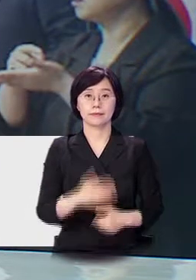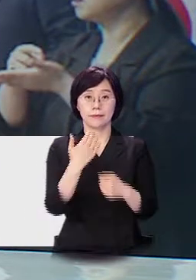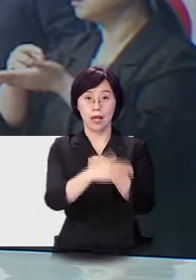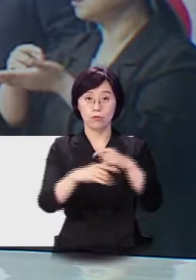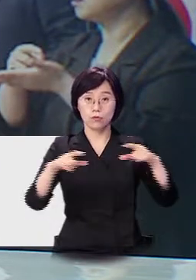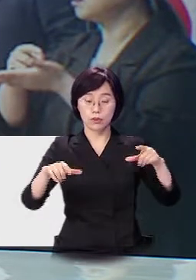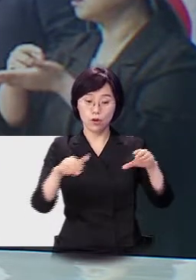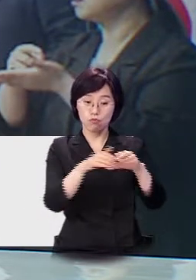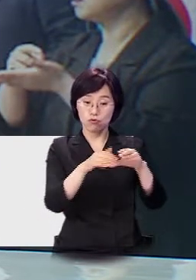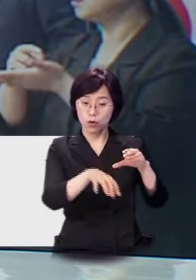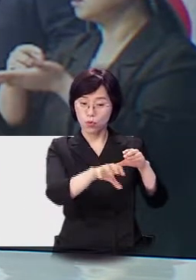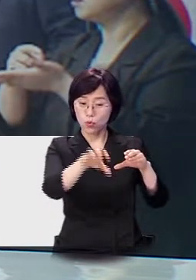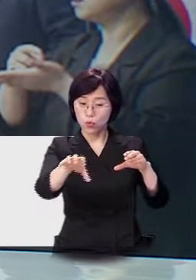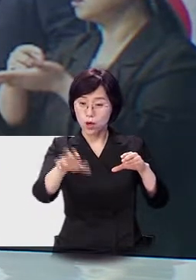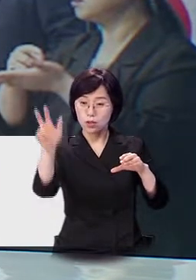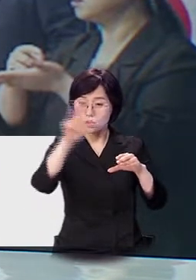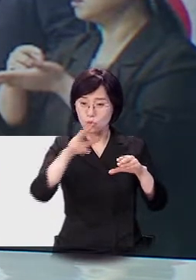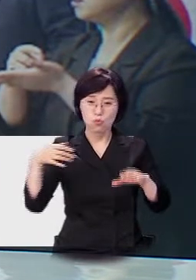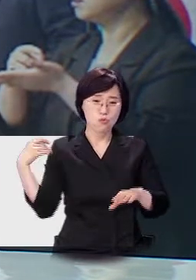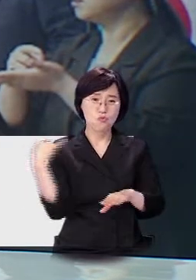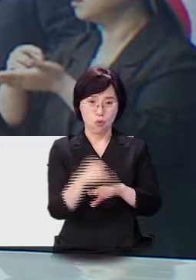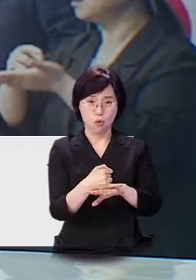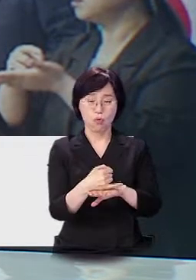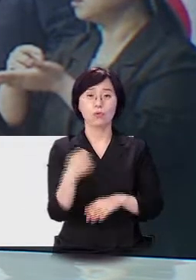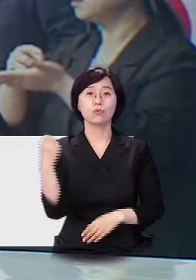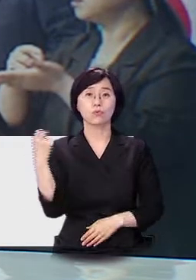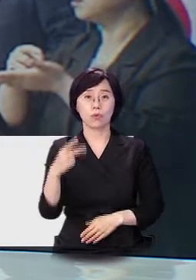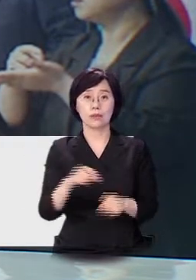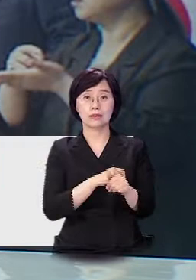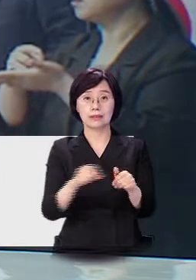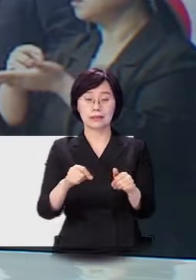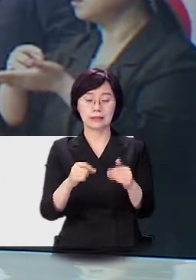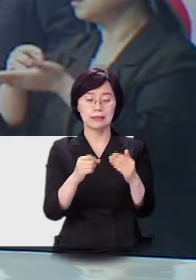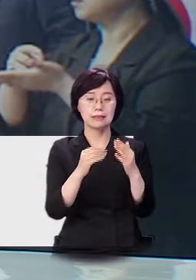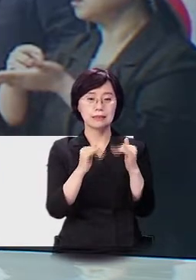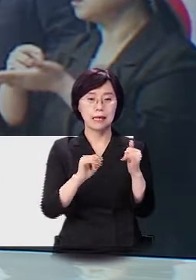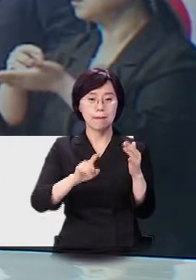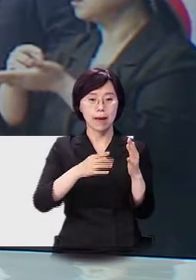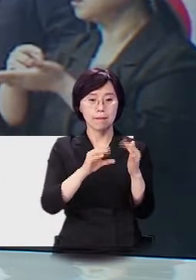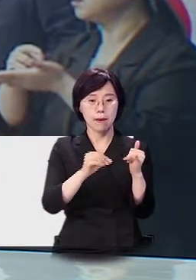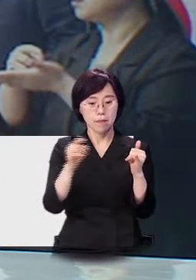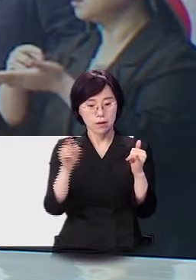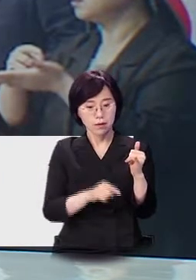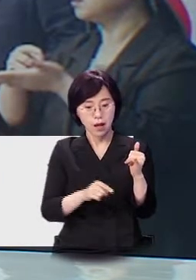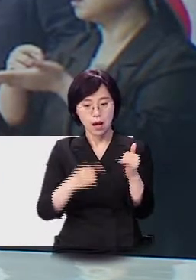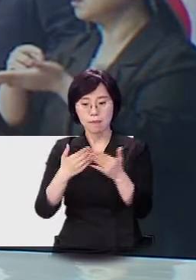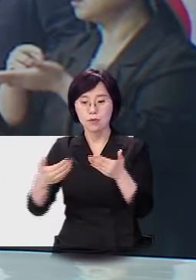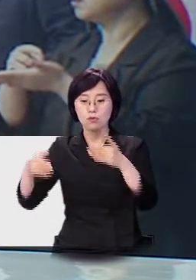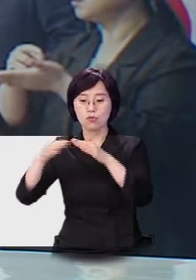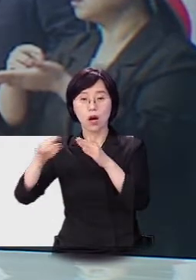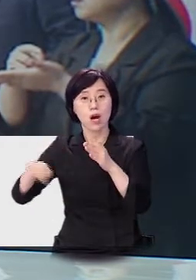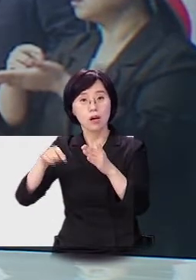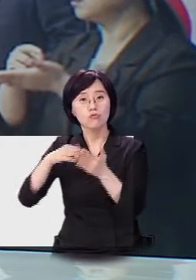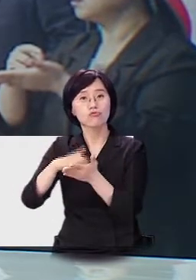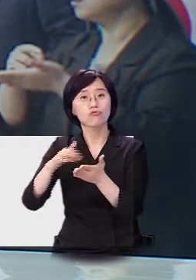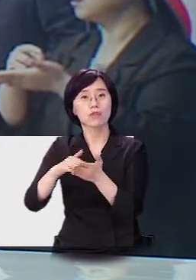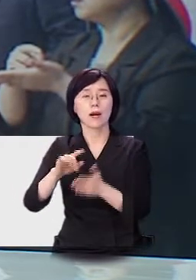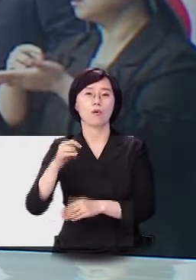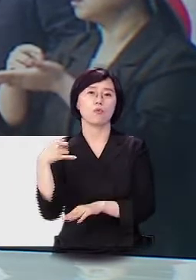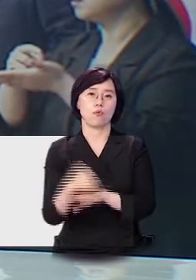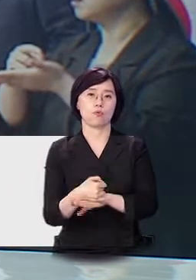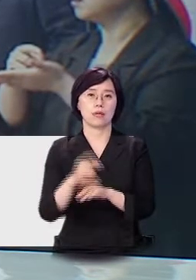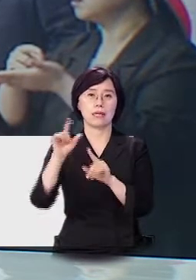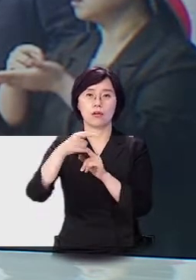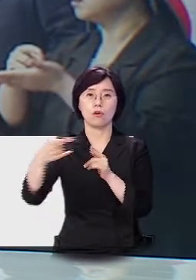대구에 문화 시설 인프라 가 전국 최하위 수준이고 특히 인구 100만 명당 미술관 수는 꼴찌 입니다 이건희 미술관